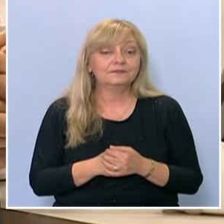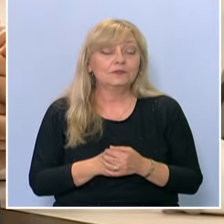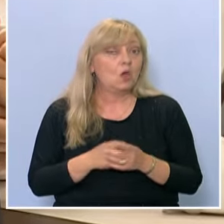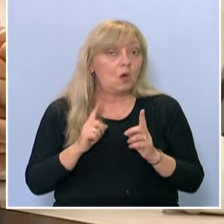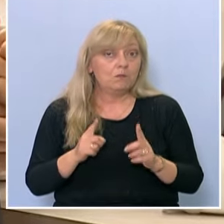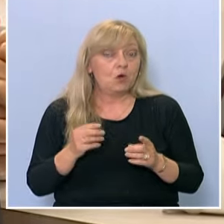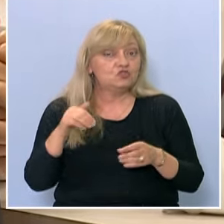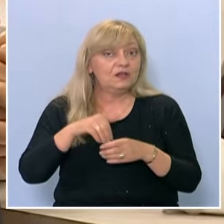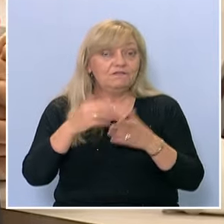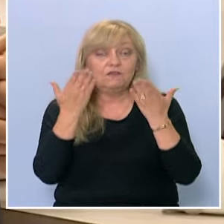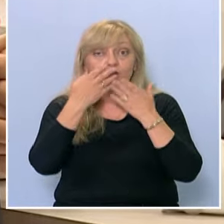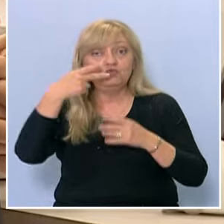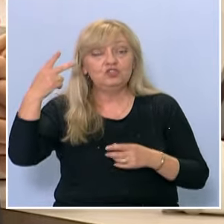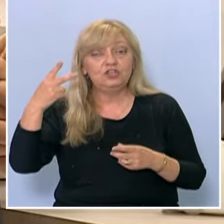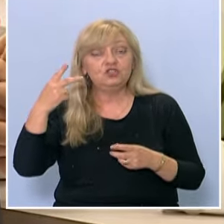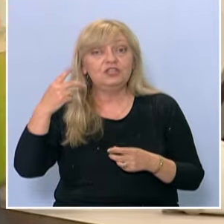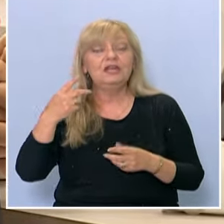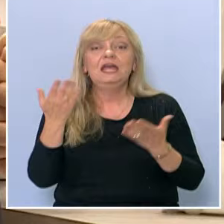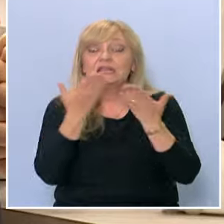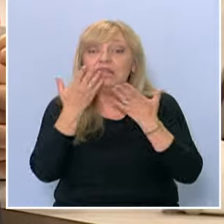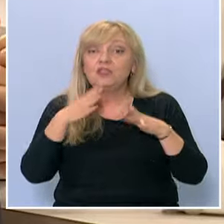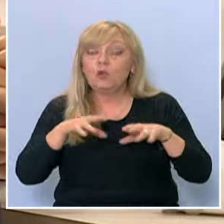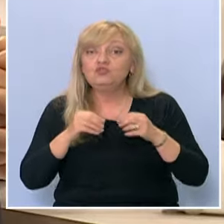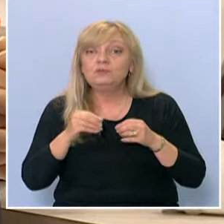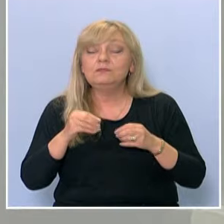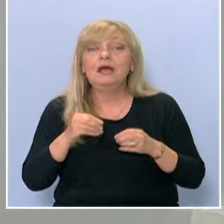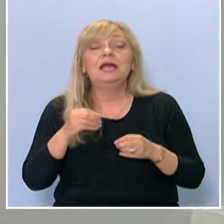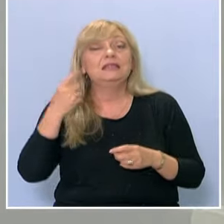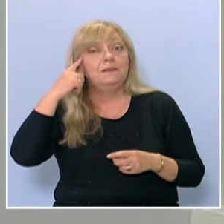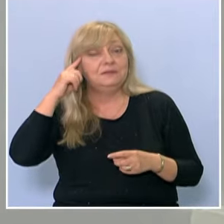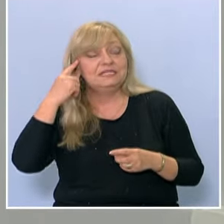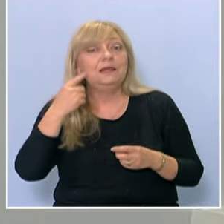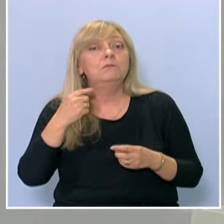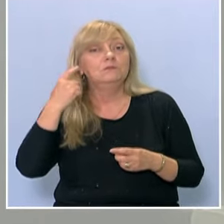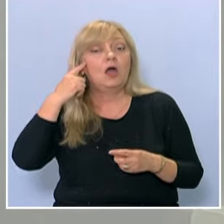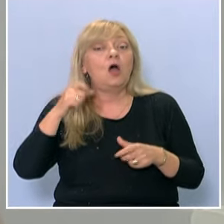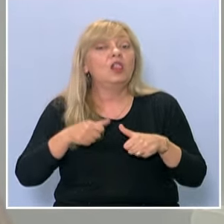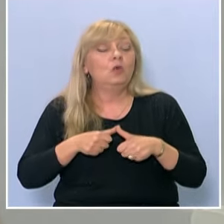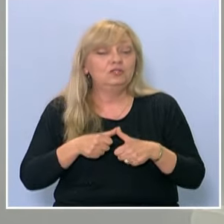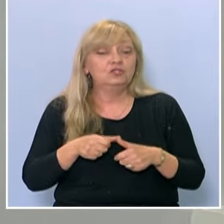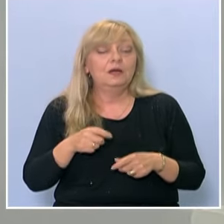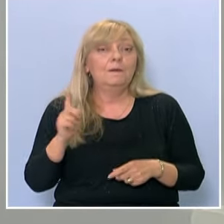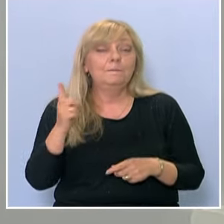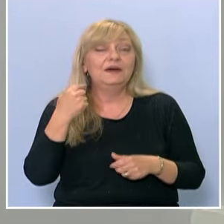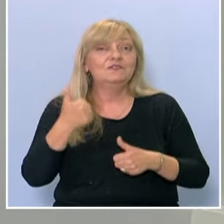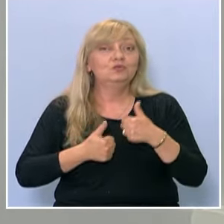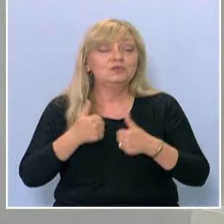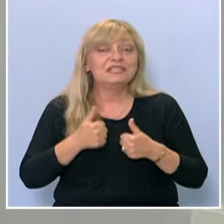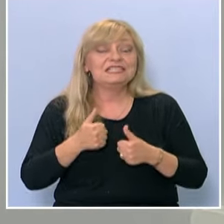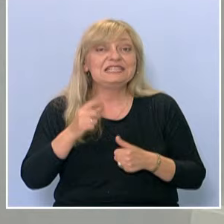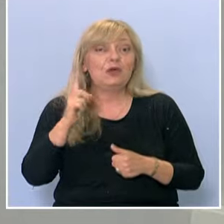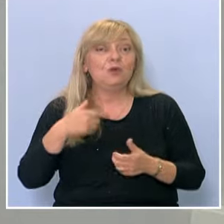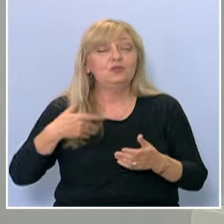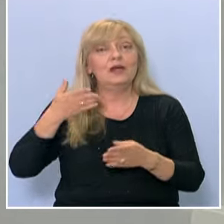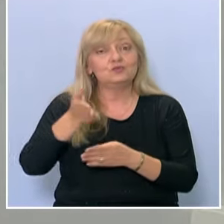Може ли в училище да се научим да мислим логически? Можем. Първото ми състезание, когато се явиха, получих медал